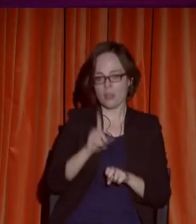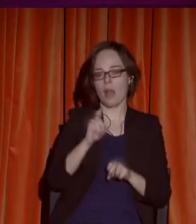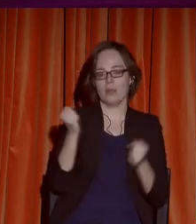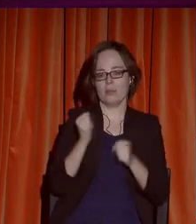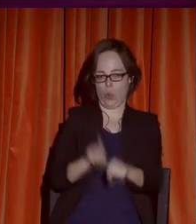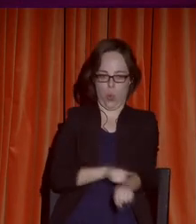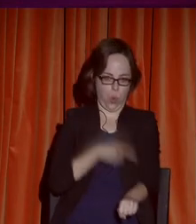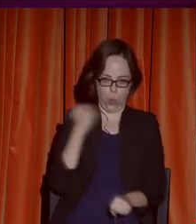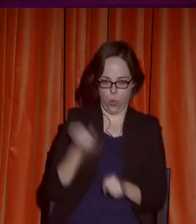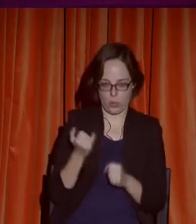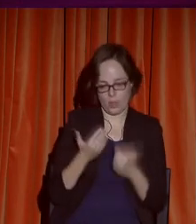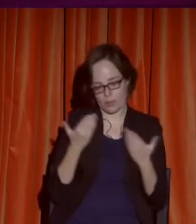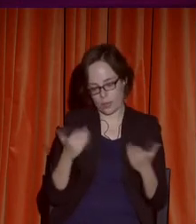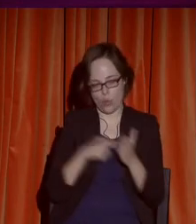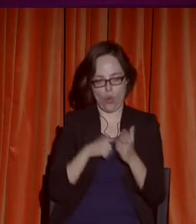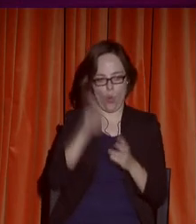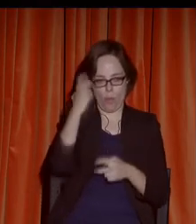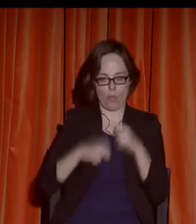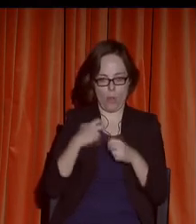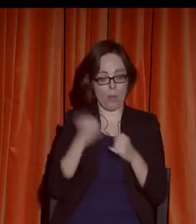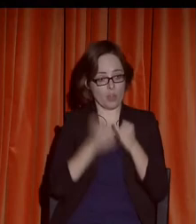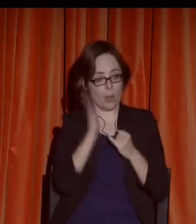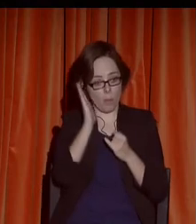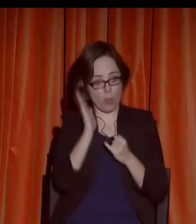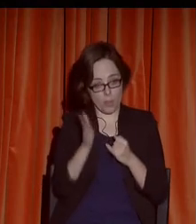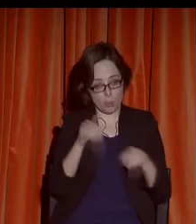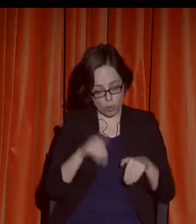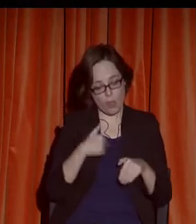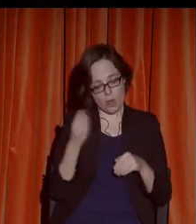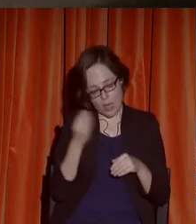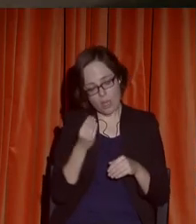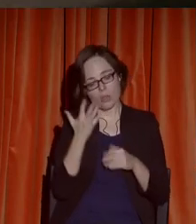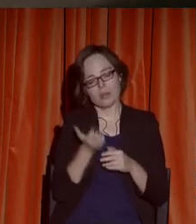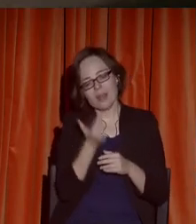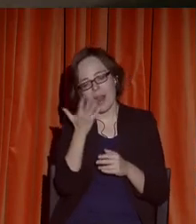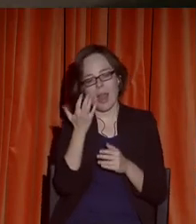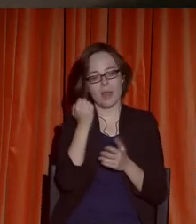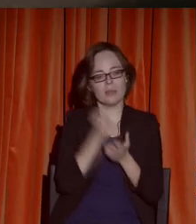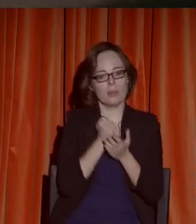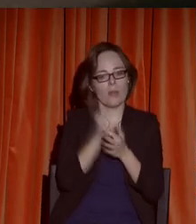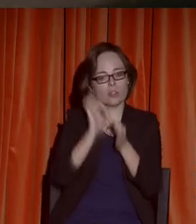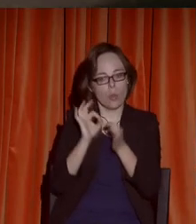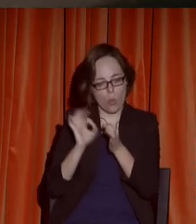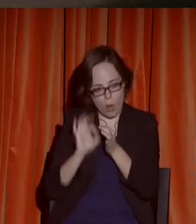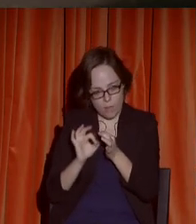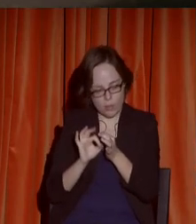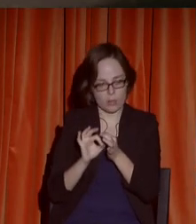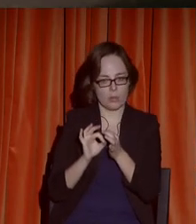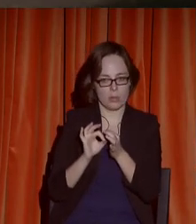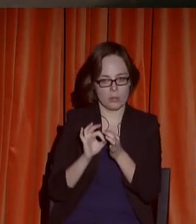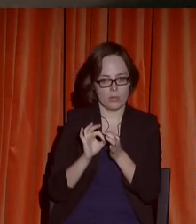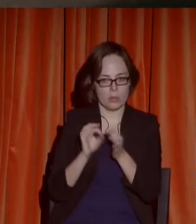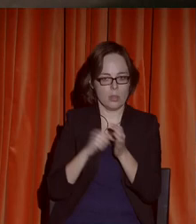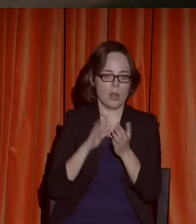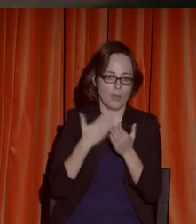dalszych starań. Ja, jeśli będzie możliwość, tak drugiej jest. Części powiedzieć o kilku jeszcze tak. szczegółowych kwestiach, które stoją przed Trybunałem. To tak. była